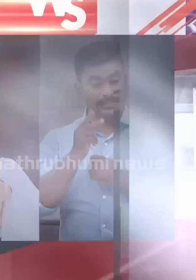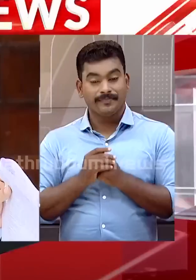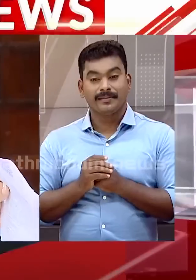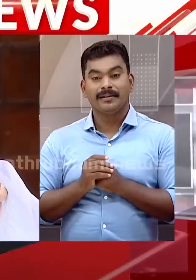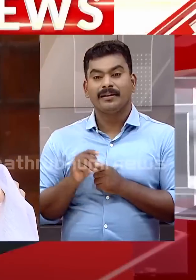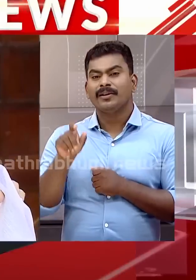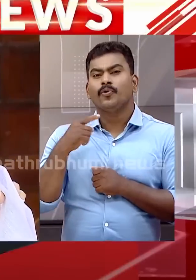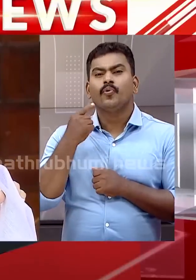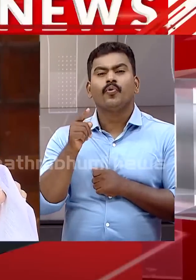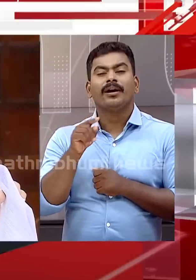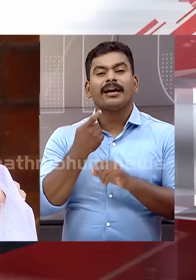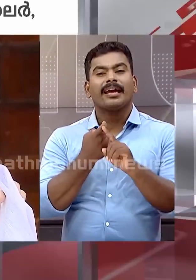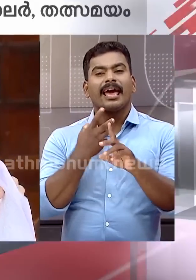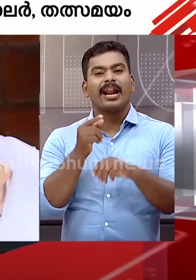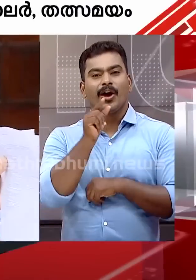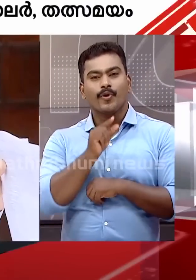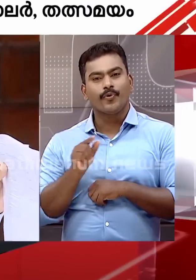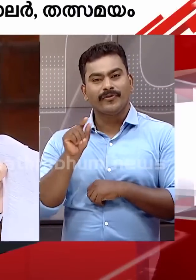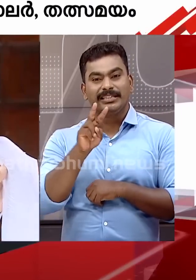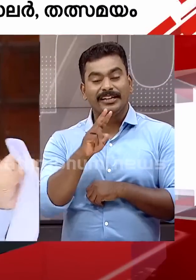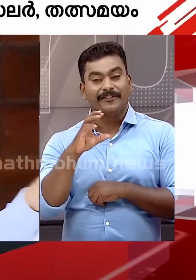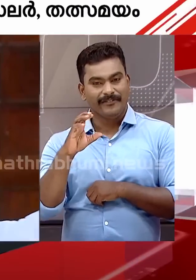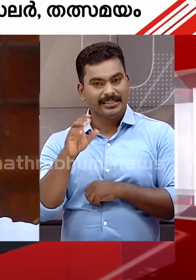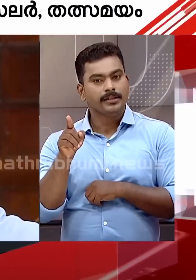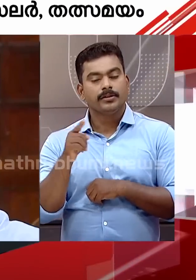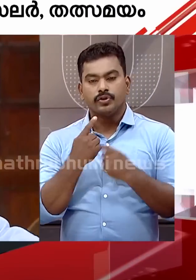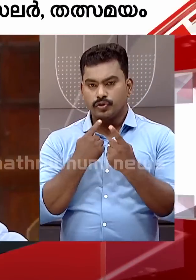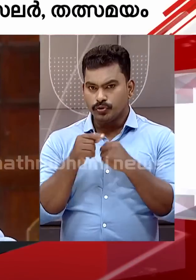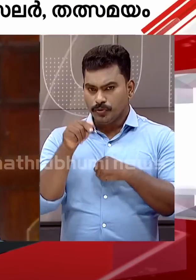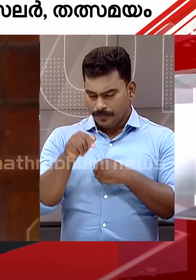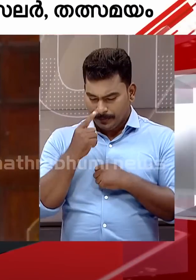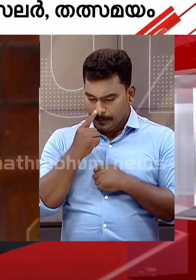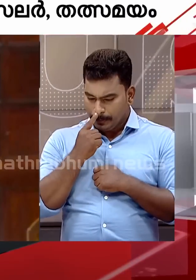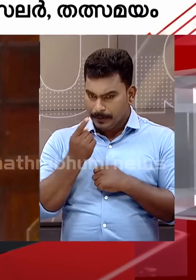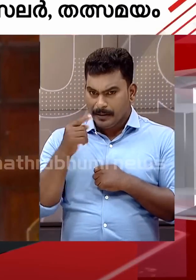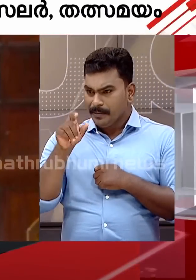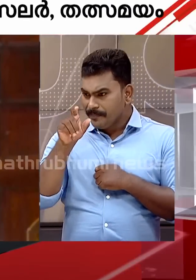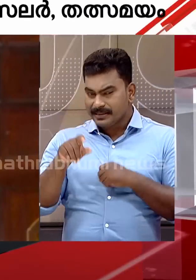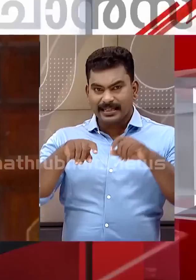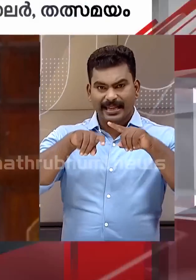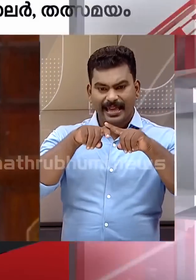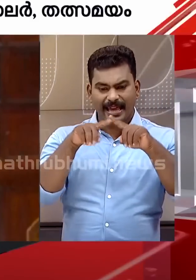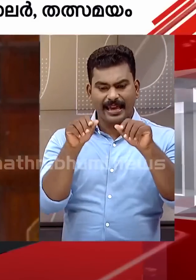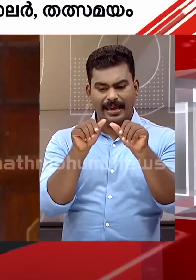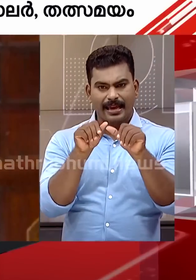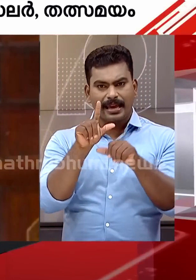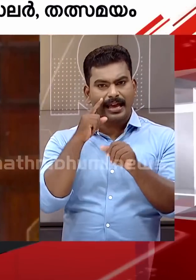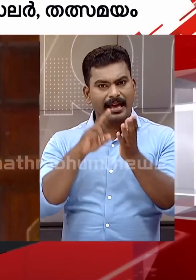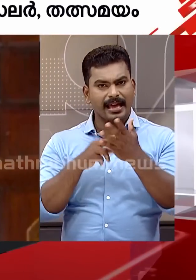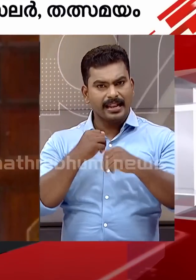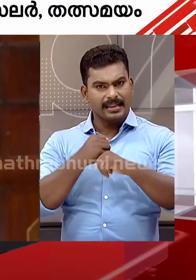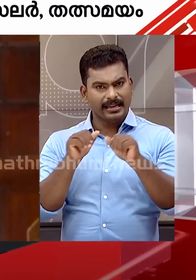വിദ്യാർത്ഥിയാണ്, 71% അറ്റൻഡൻസ് ഉണ്ട്, പരീക്ഷകളൊക്കെ തോറ്റു. ഇപ്പോഴാണ് നമ്മൾ കാണുന്നത് കലിംഗ യൂണിവേഴ്സിറ്റിയുടെ ഒരു ഡിഗ്രി